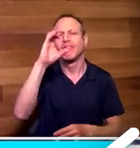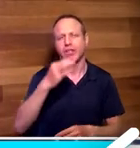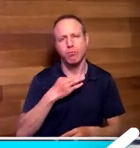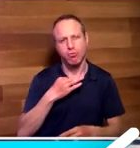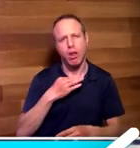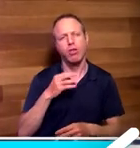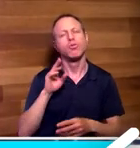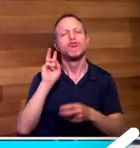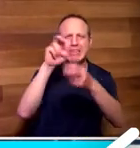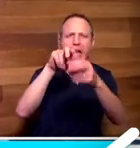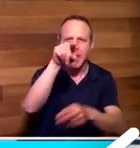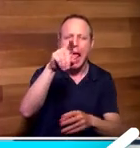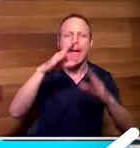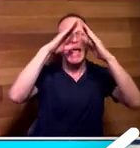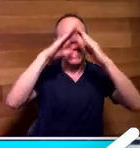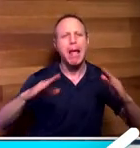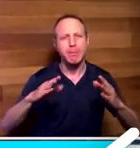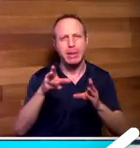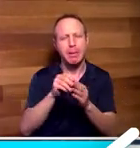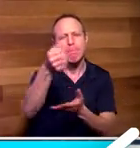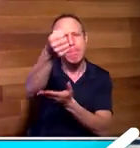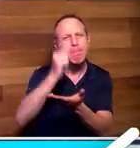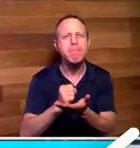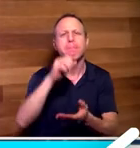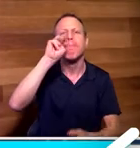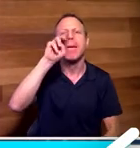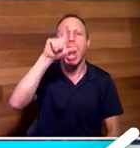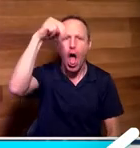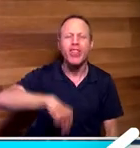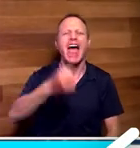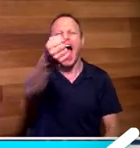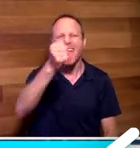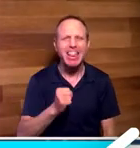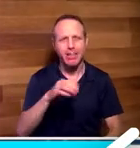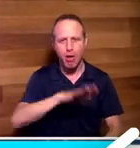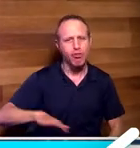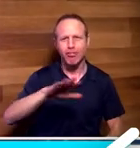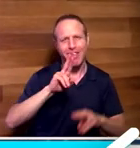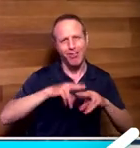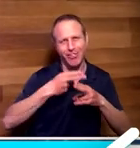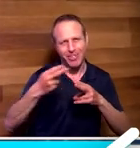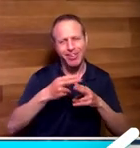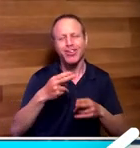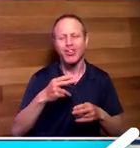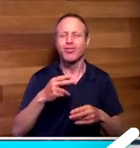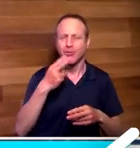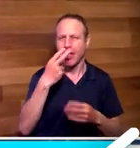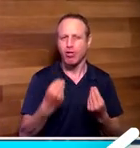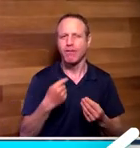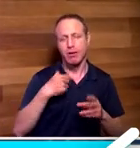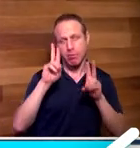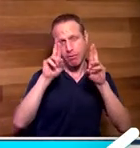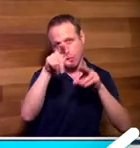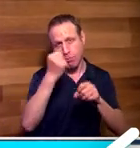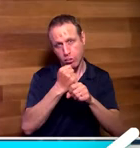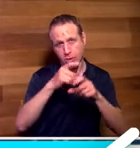נשמע לי אחלה, קמפינג עם מלון אבטיח ובשטח אחרי שניקינו, נראה לי טוב. אני מקווה שאתם שמים מסכות ושומרים על היגיינה, כי זה